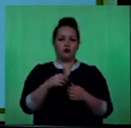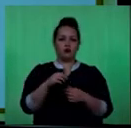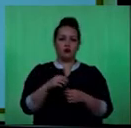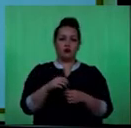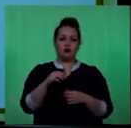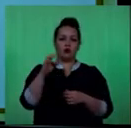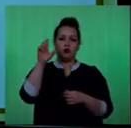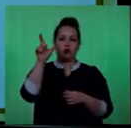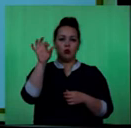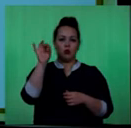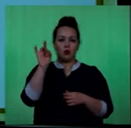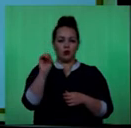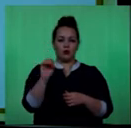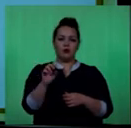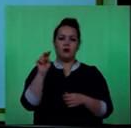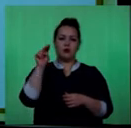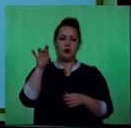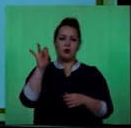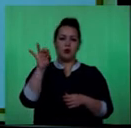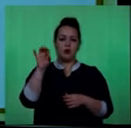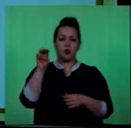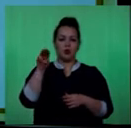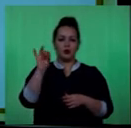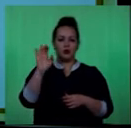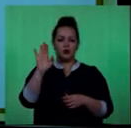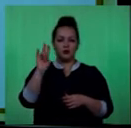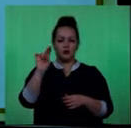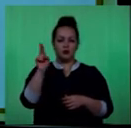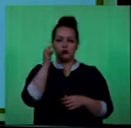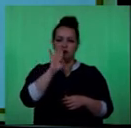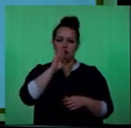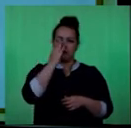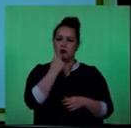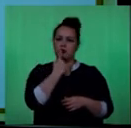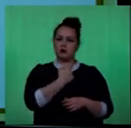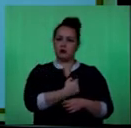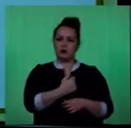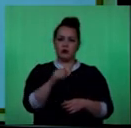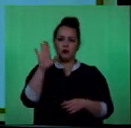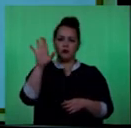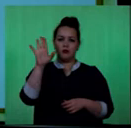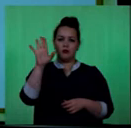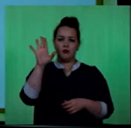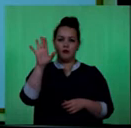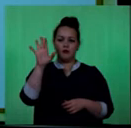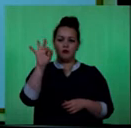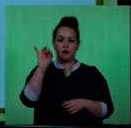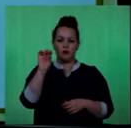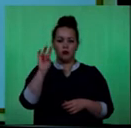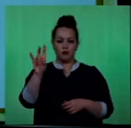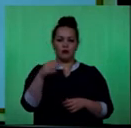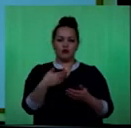горя противник враг солдат воин шагать